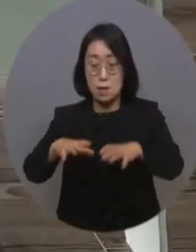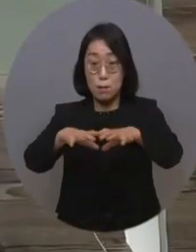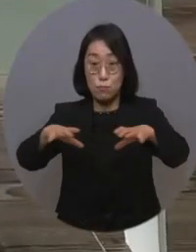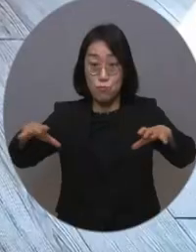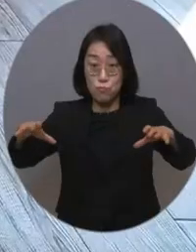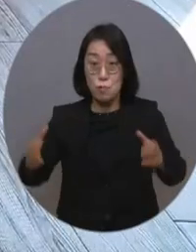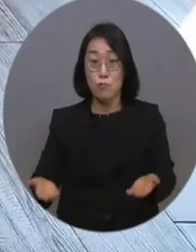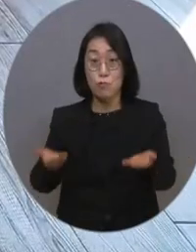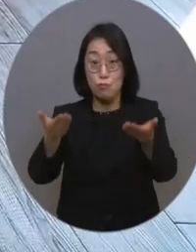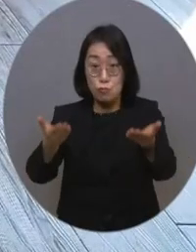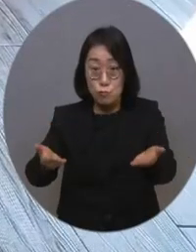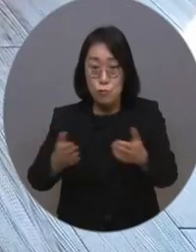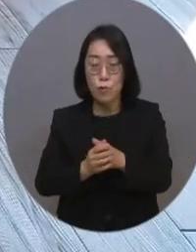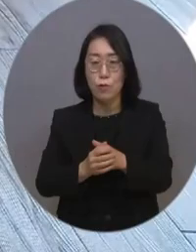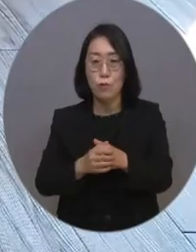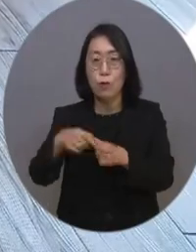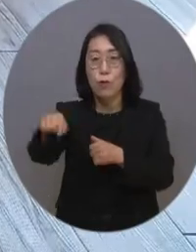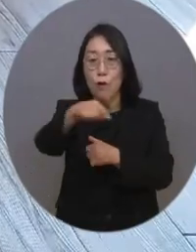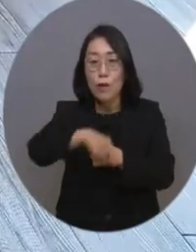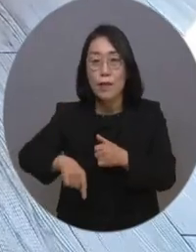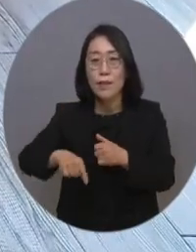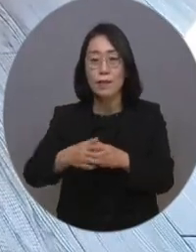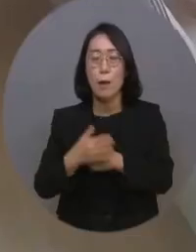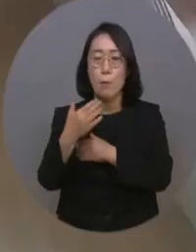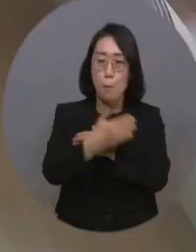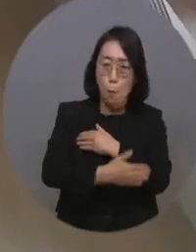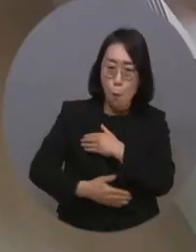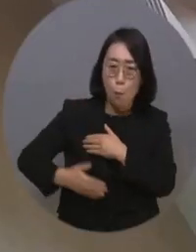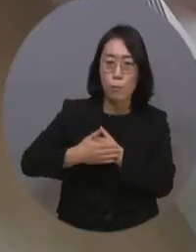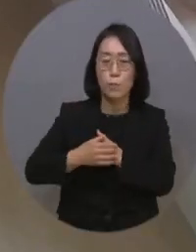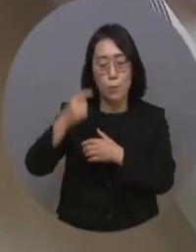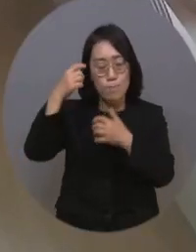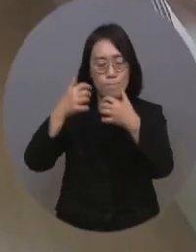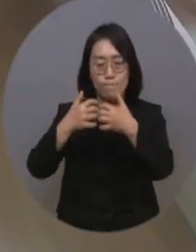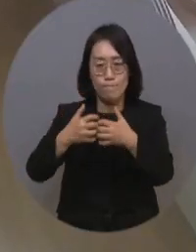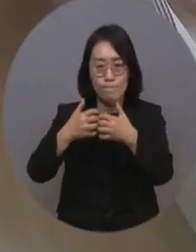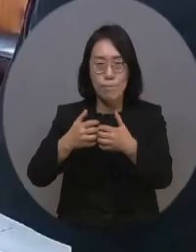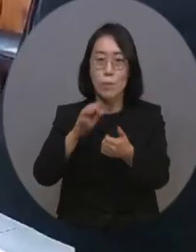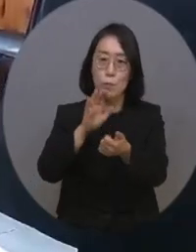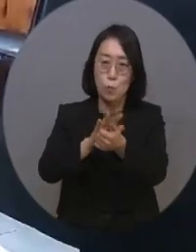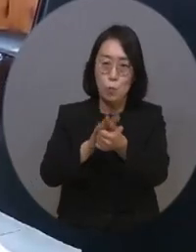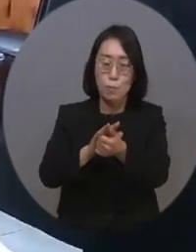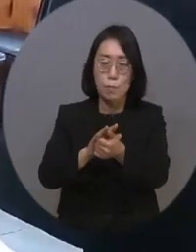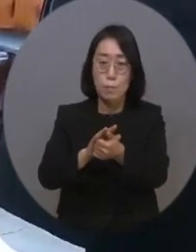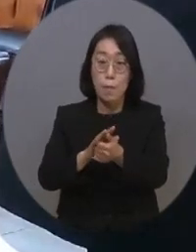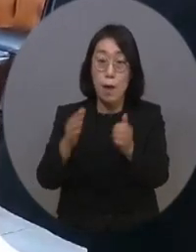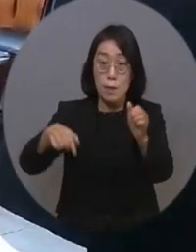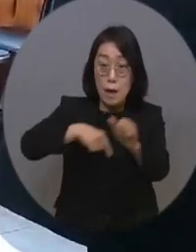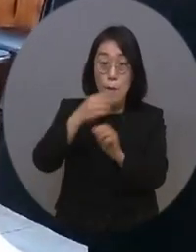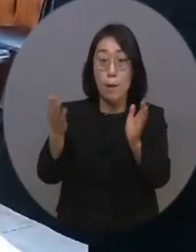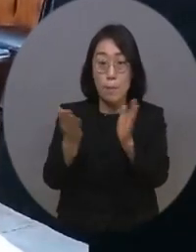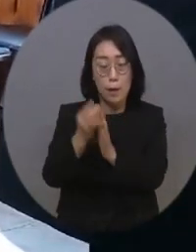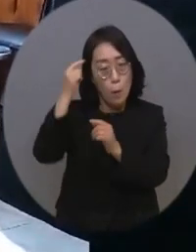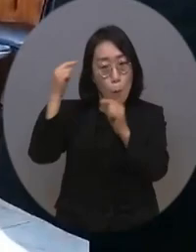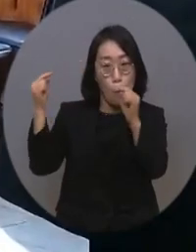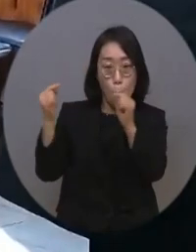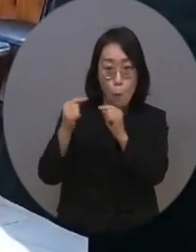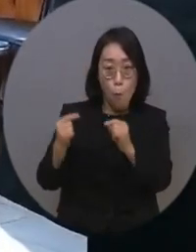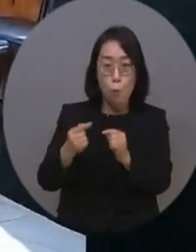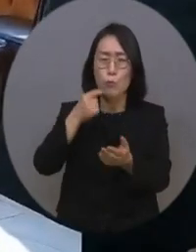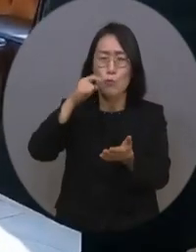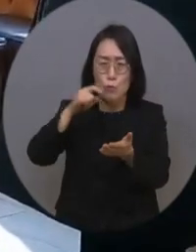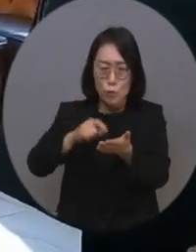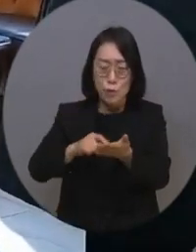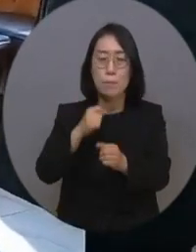춘란 장비는 기관 거주 장애인들의 신체활동 지적 활동 수준을 고려한 그들의 눈높이에 맞춰진